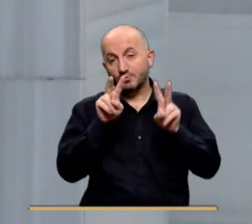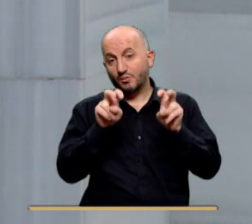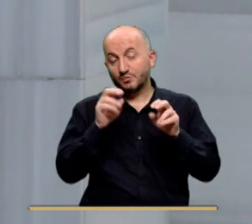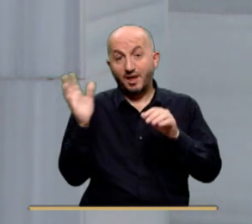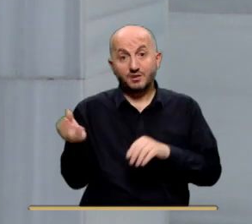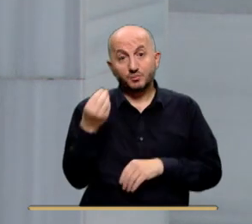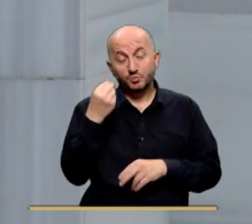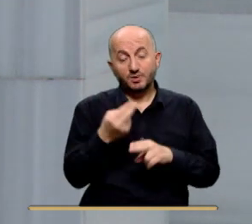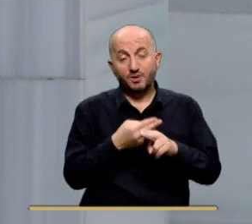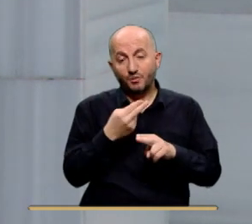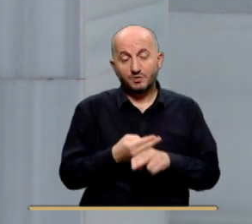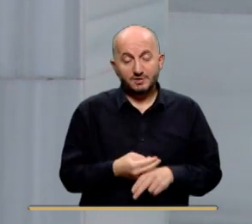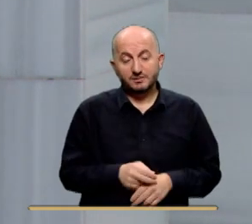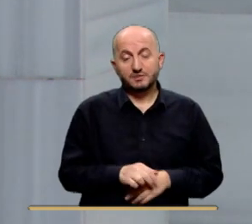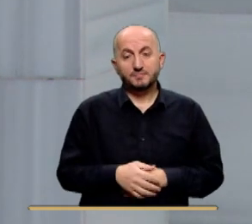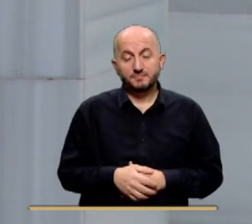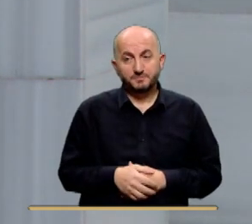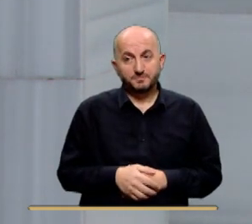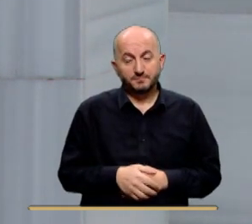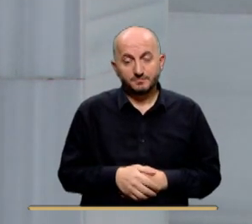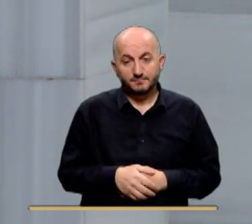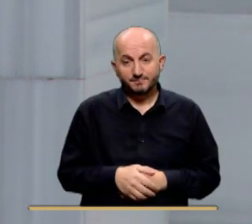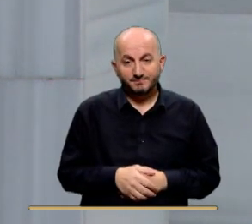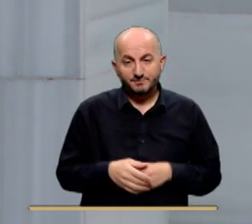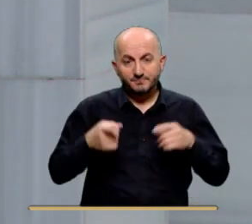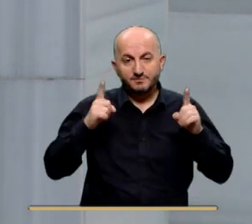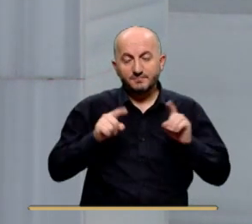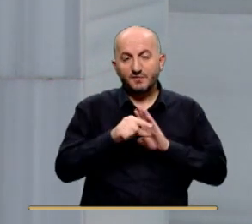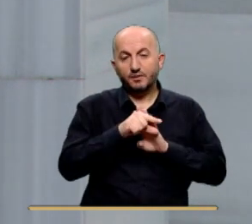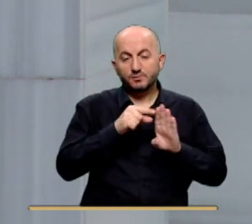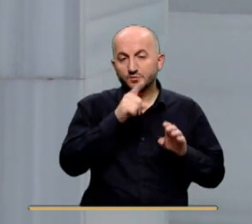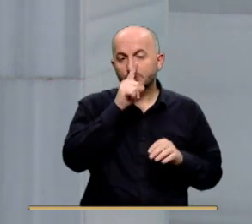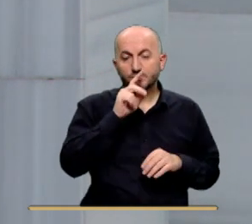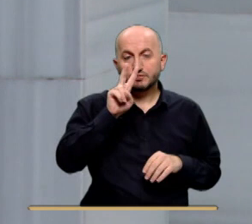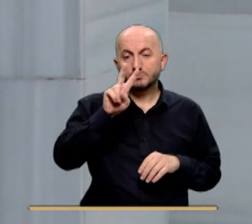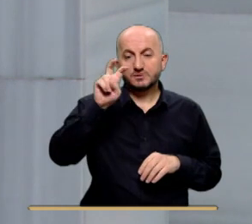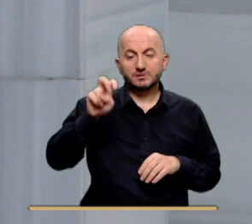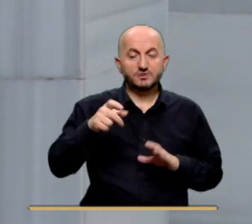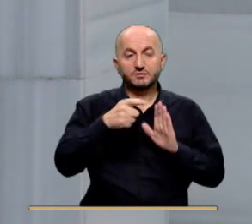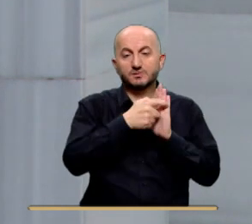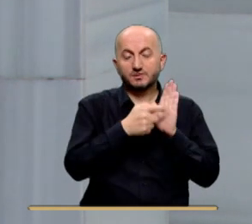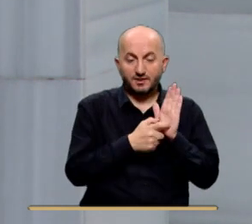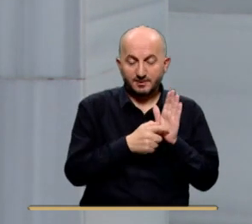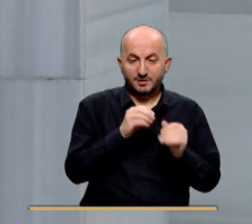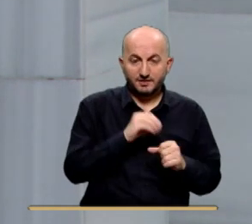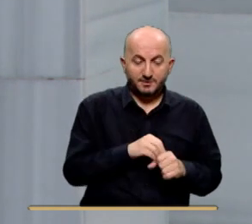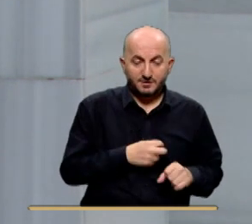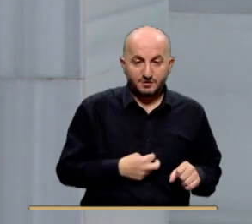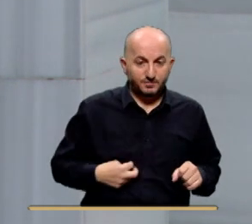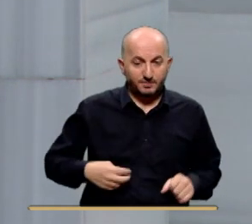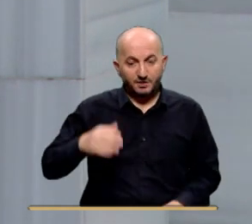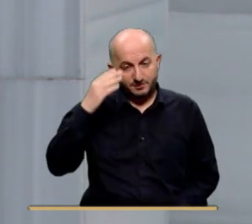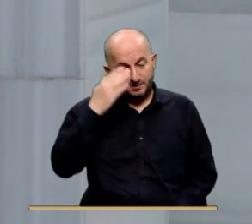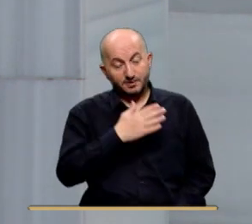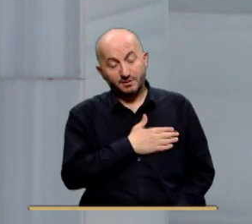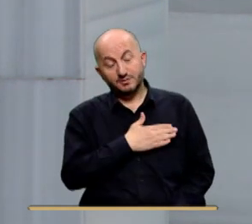en güzel örnektir. Hatta Tevbe suresi 128. ayette Resulullah aleyhissalatu